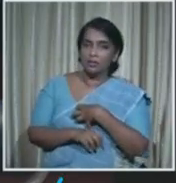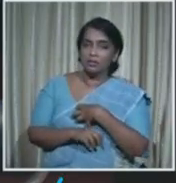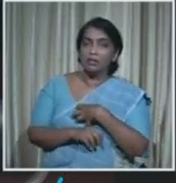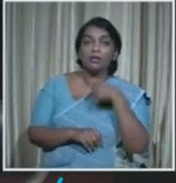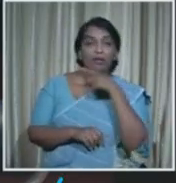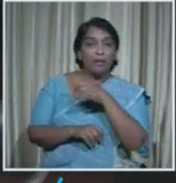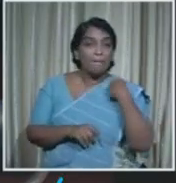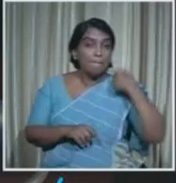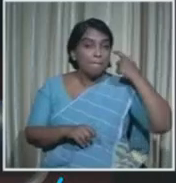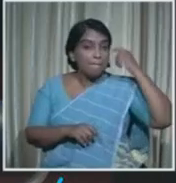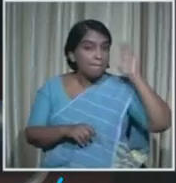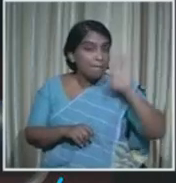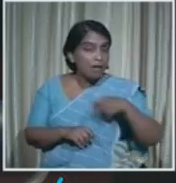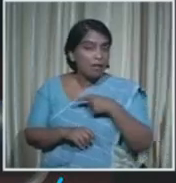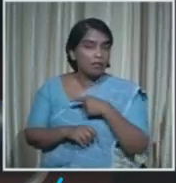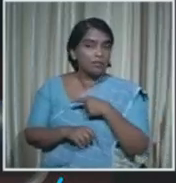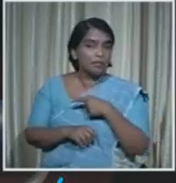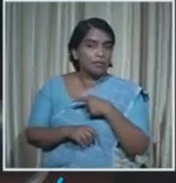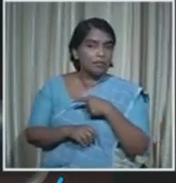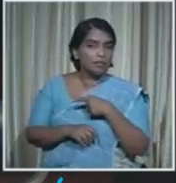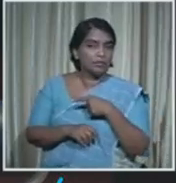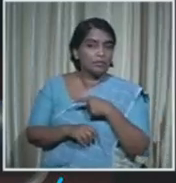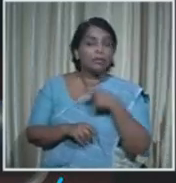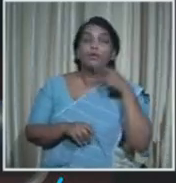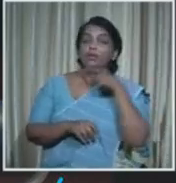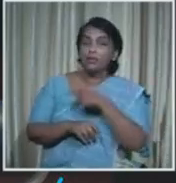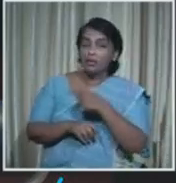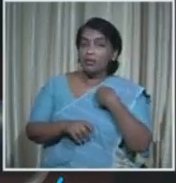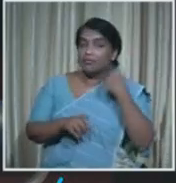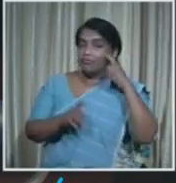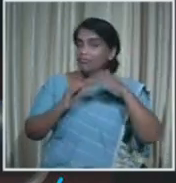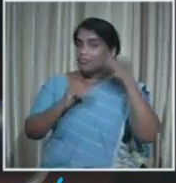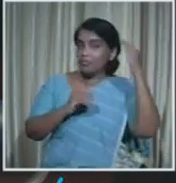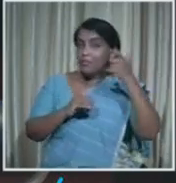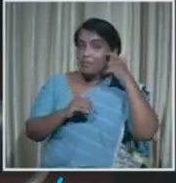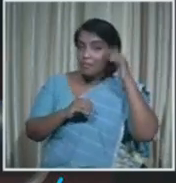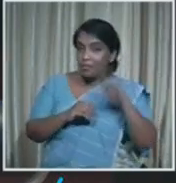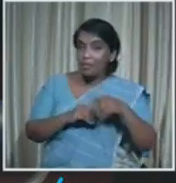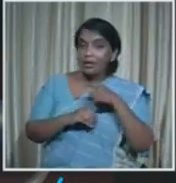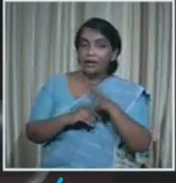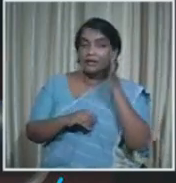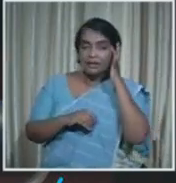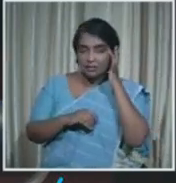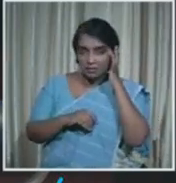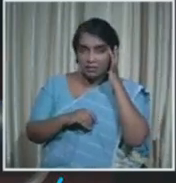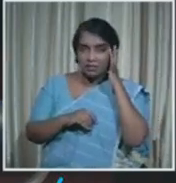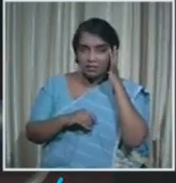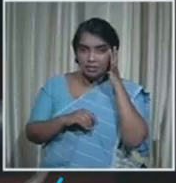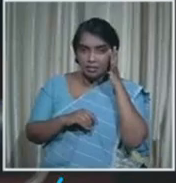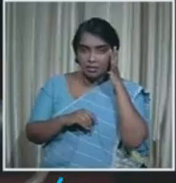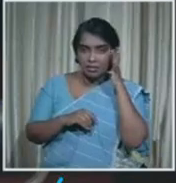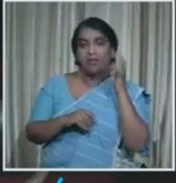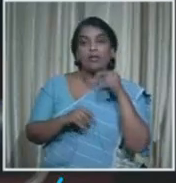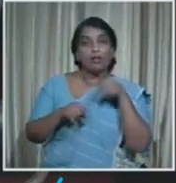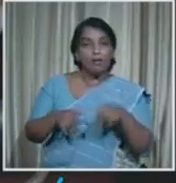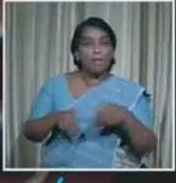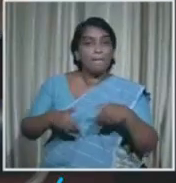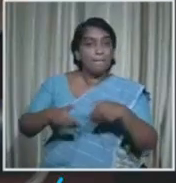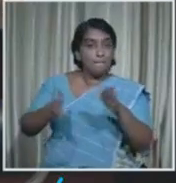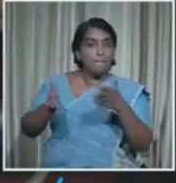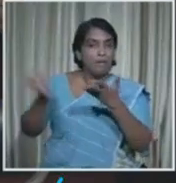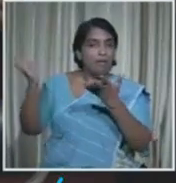එයාගේ බලාපොරොත්තුව එයාගේ අපේක්ෂාව එයාගේ සිහිනය අද මහපාරේ